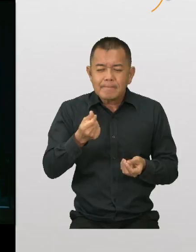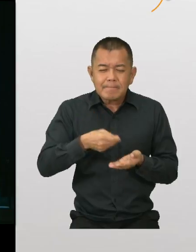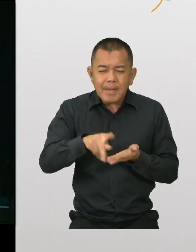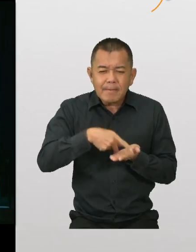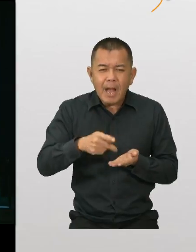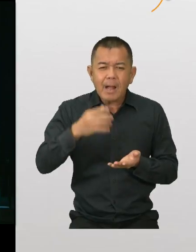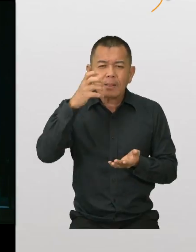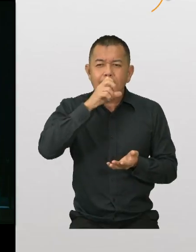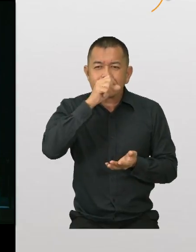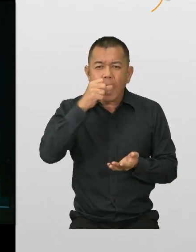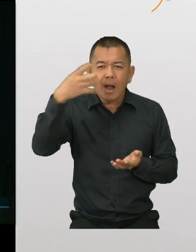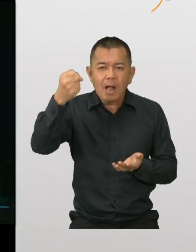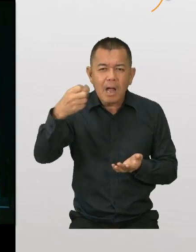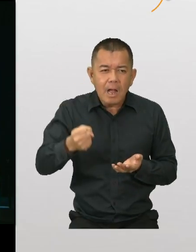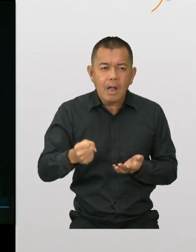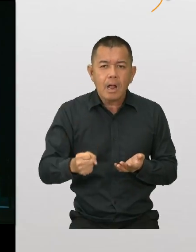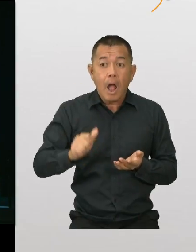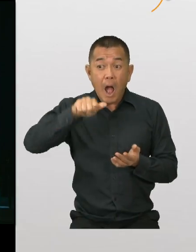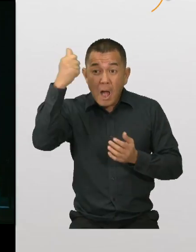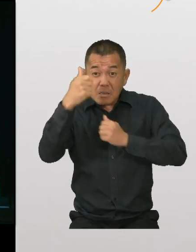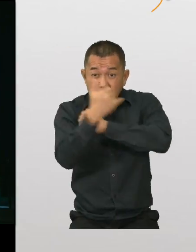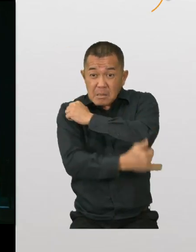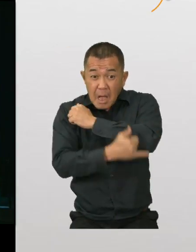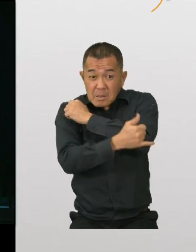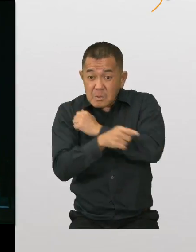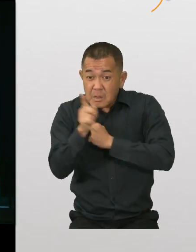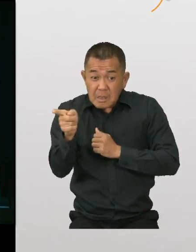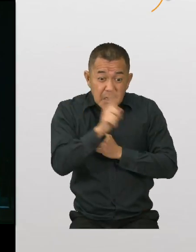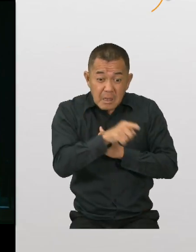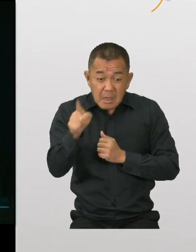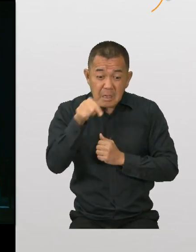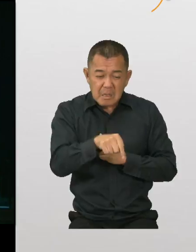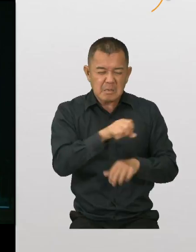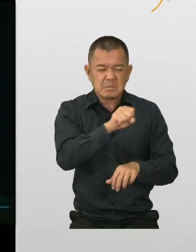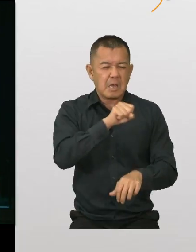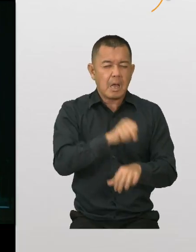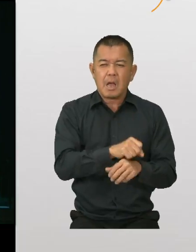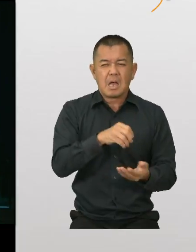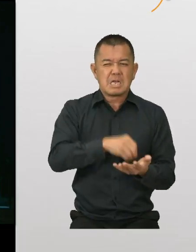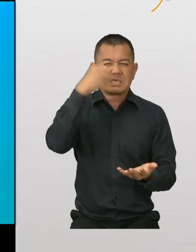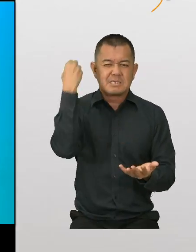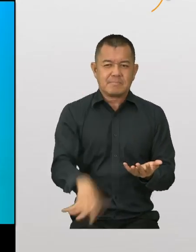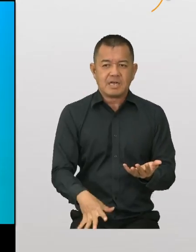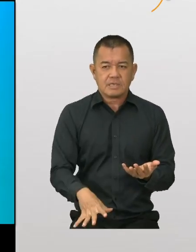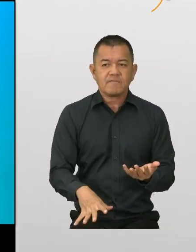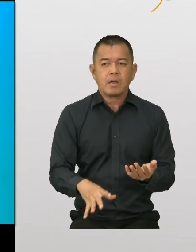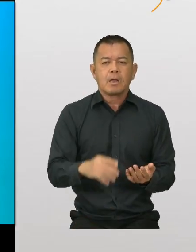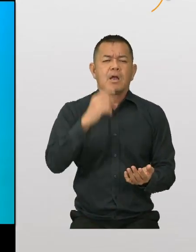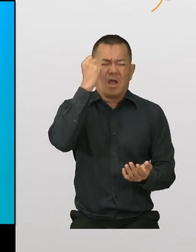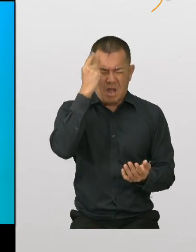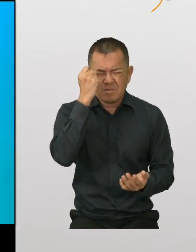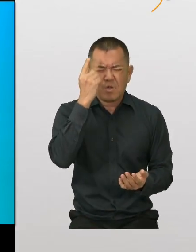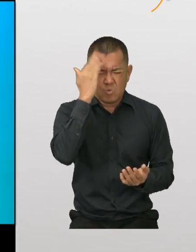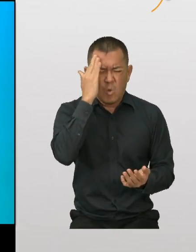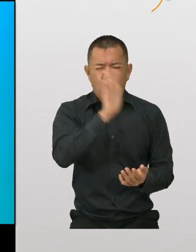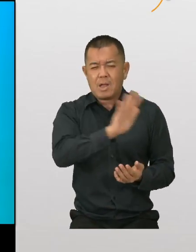expensive. 我了解 I 父 can 母爱子 understand 心 that 切 every 养 parent 给 wants to 孩 have the 子 best 最 for 好的 their children, 老实说 and to be honest, 天下的爷